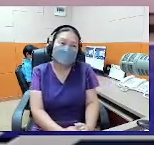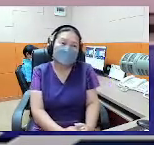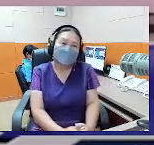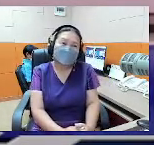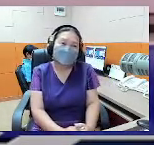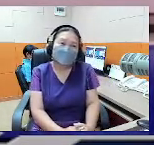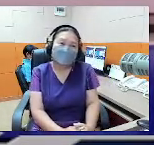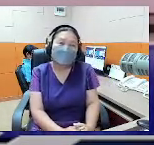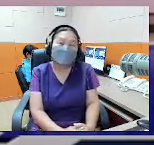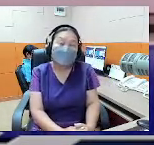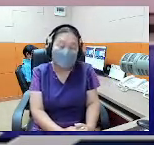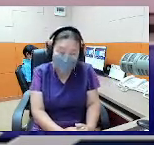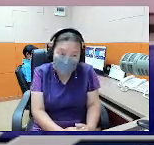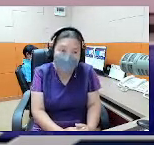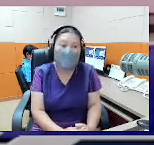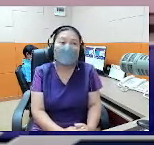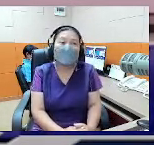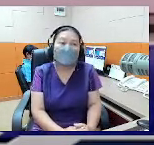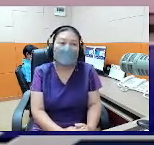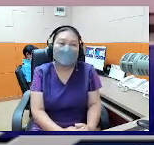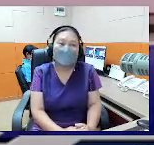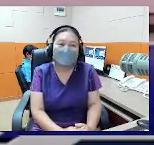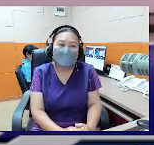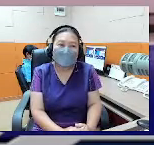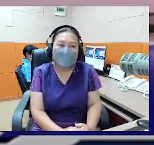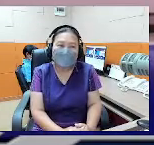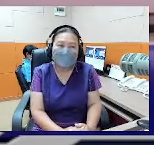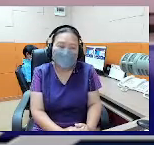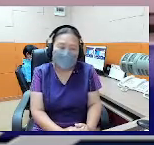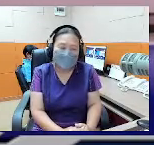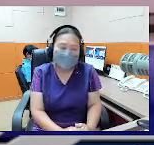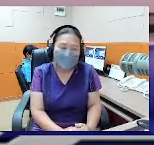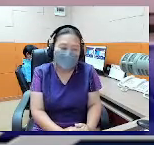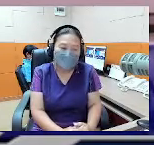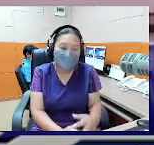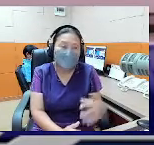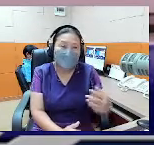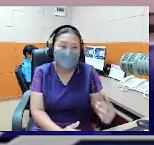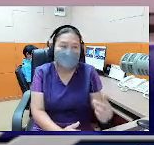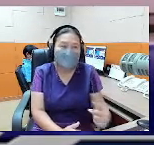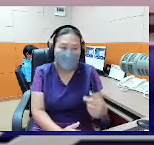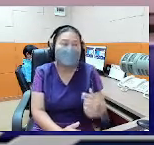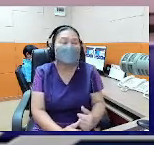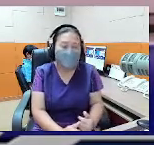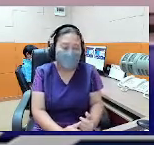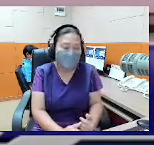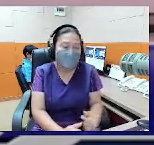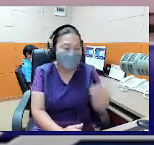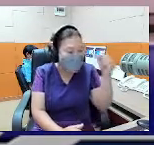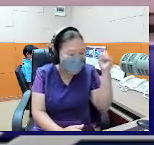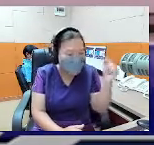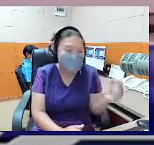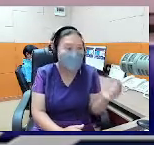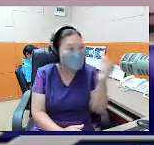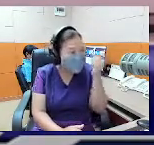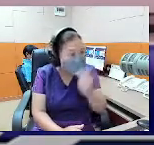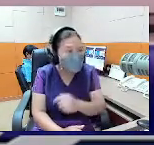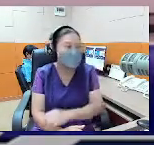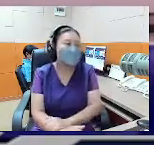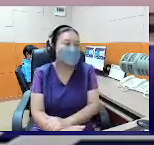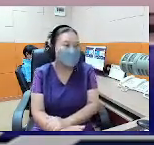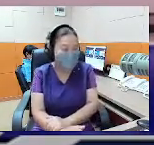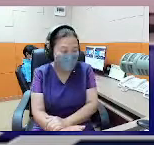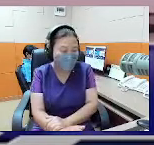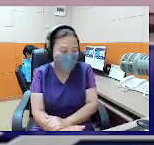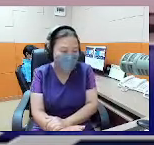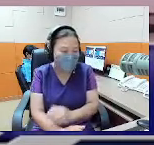โทรกลับไปเพื่อติดต่อประสานงานในการที่จะลงทะเบียนเรียนเอ้ยขอโทษค่ะลงทะเบียนรับสมัครค่ะ อันแรกก็คือเว็บไซต์ของสว